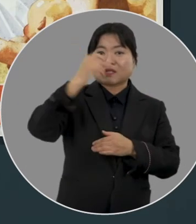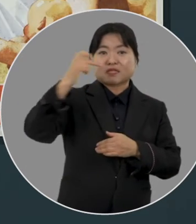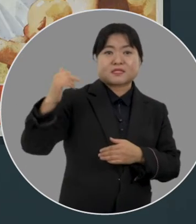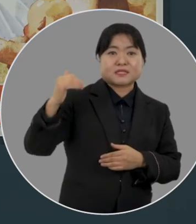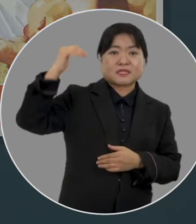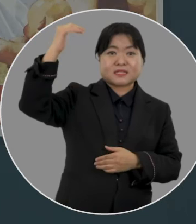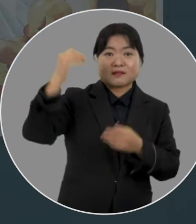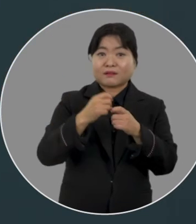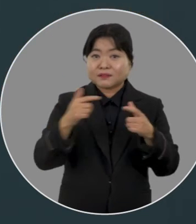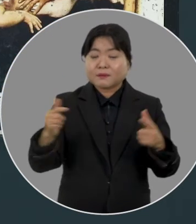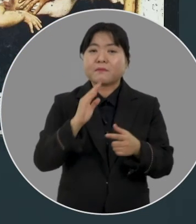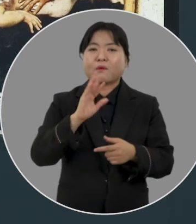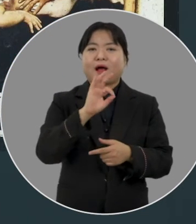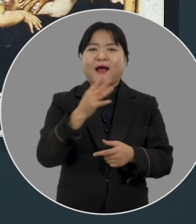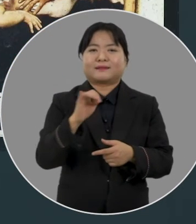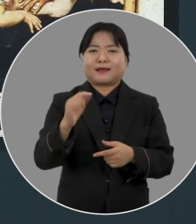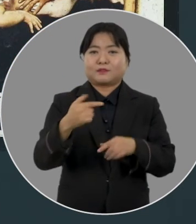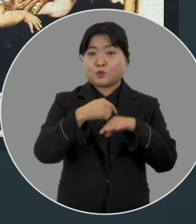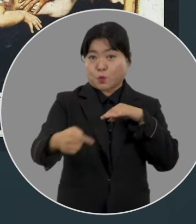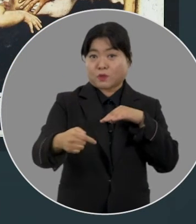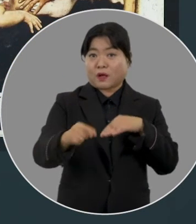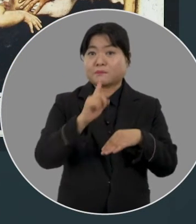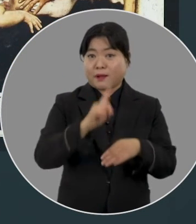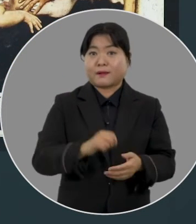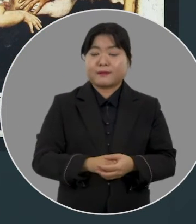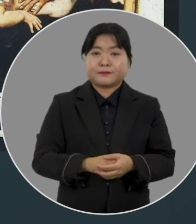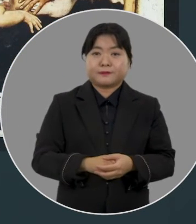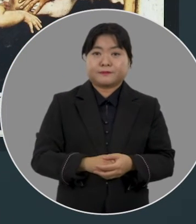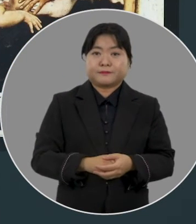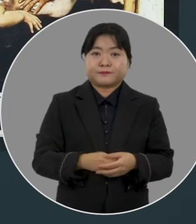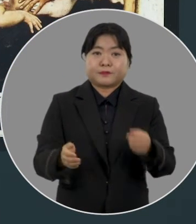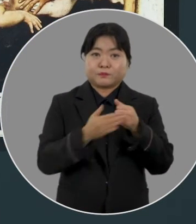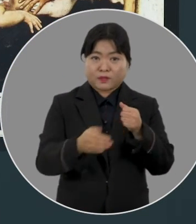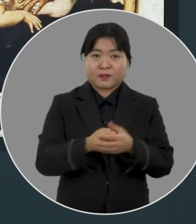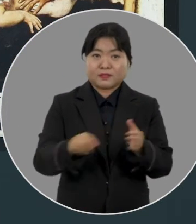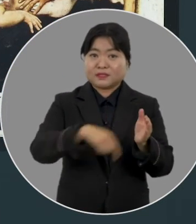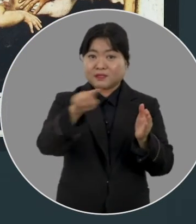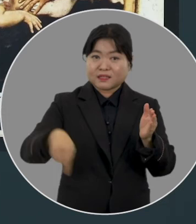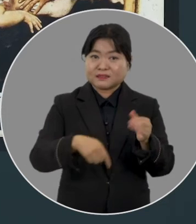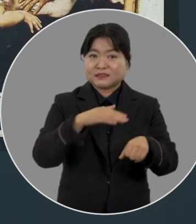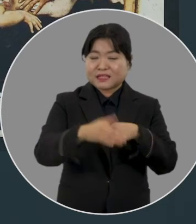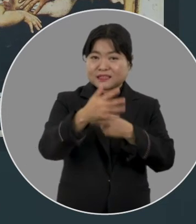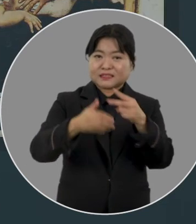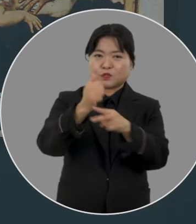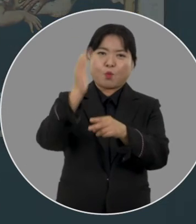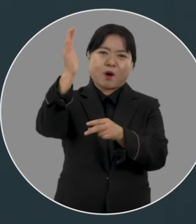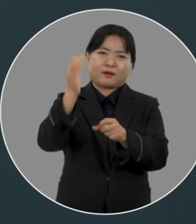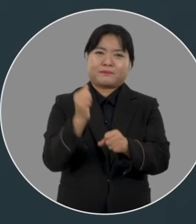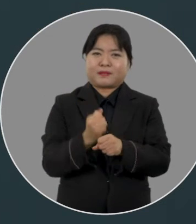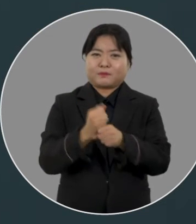키, 이런 것들, 이게 바로 아리안족이라고 하는 거죠. 해서 이런 식의 신화를